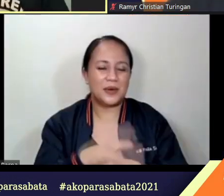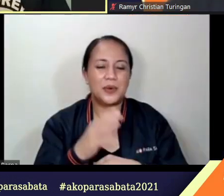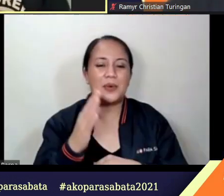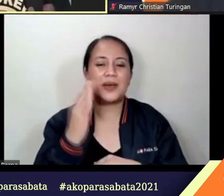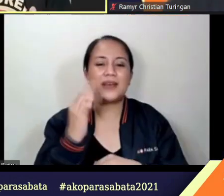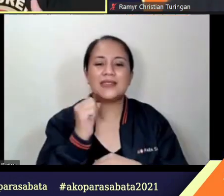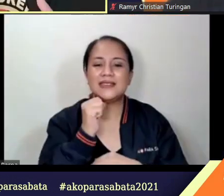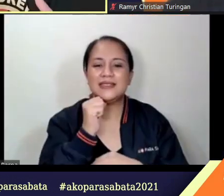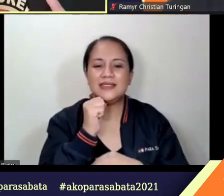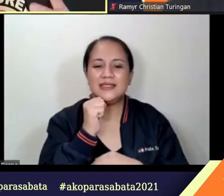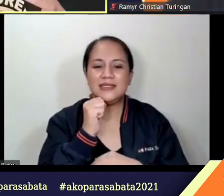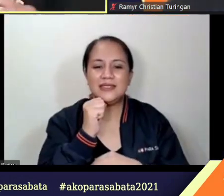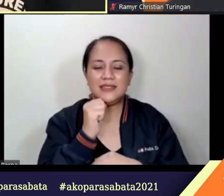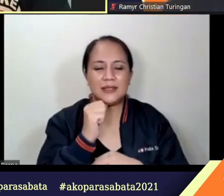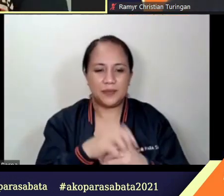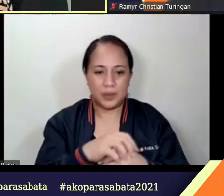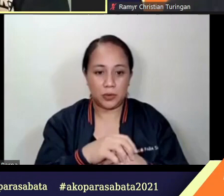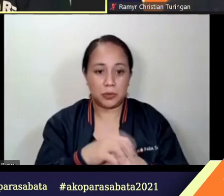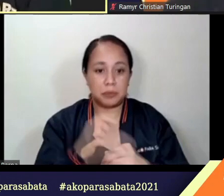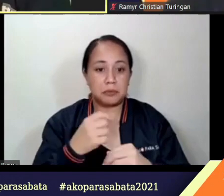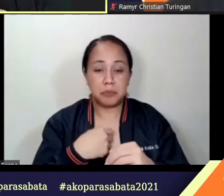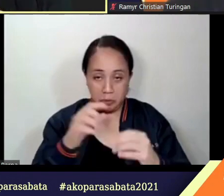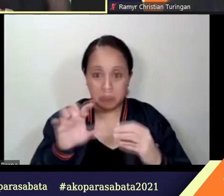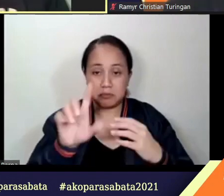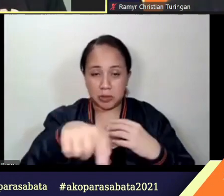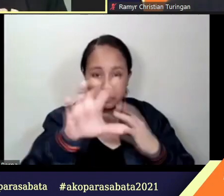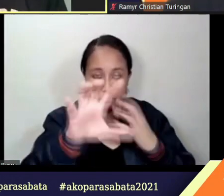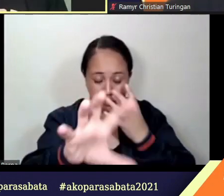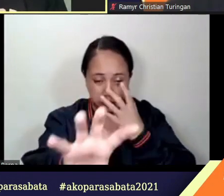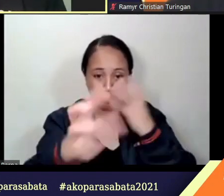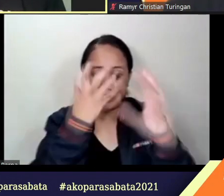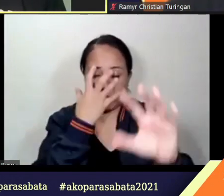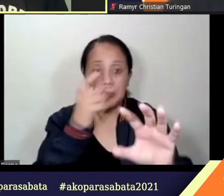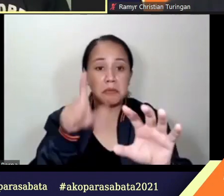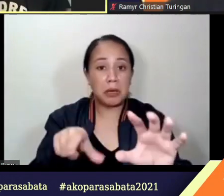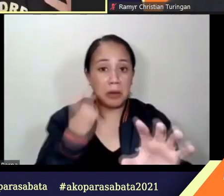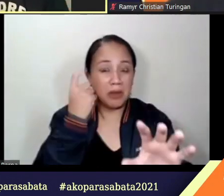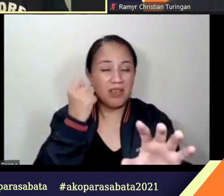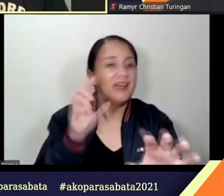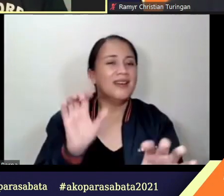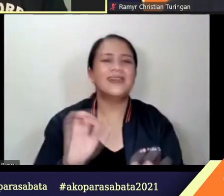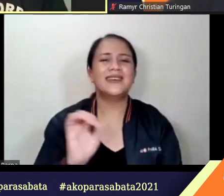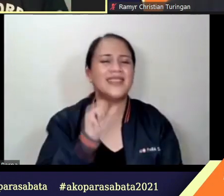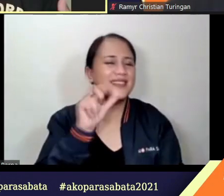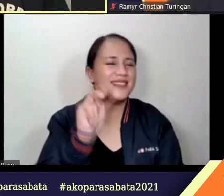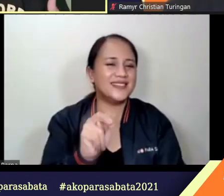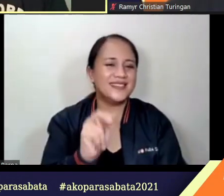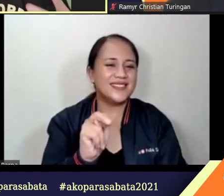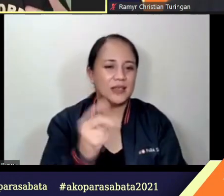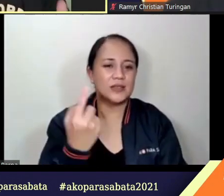kailangan ilagay yung sarili mo doon sa sitwasyon para lang maintindihan yung tao. So ayun, so